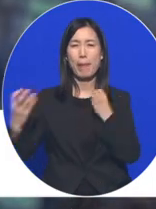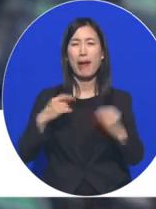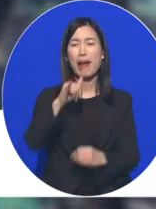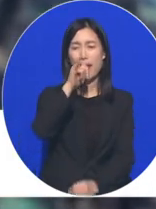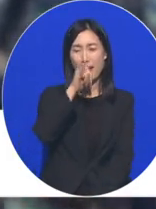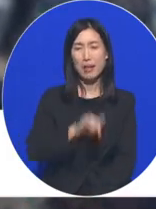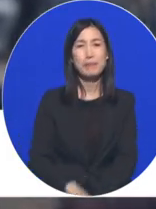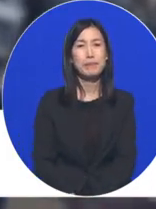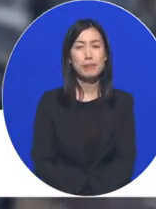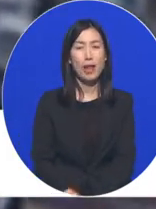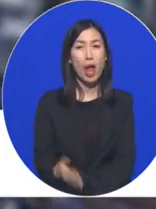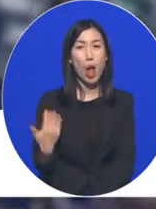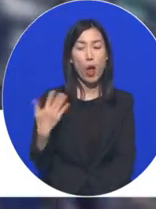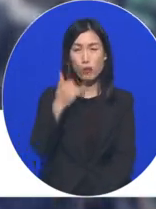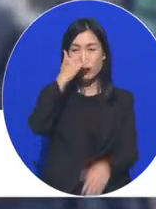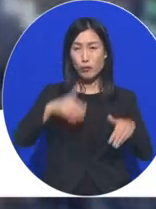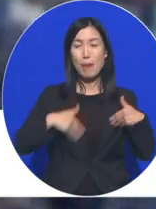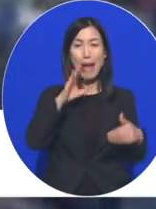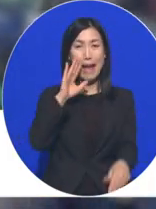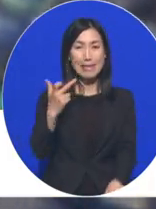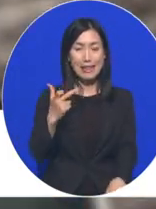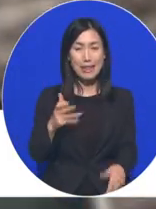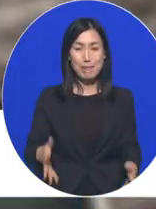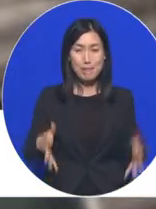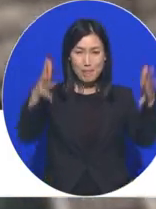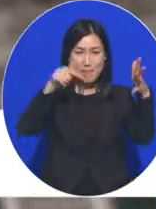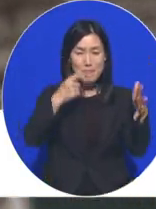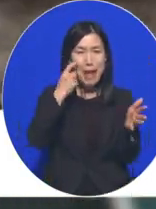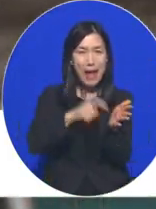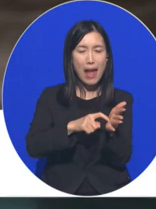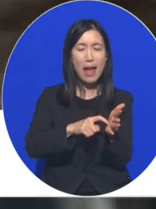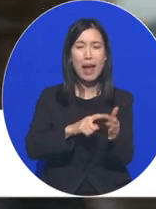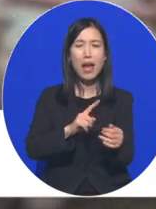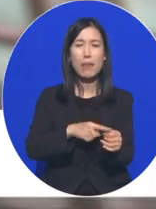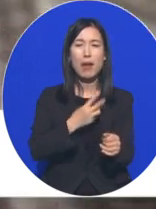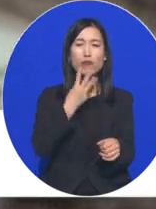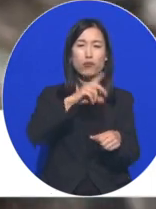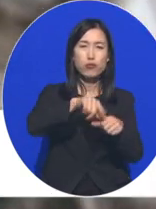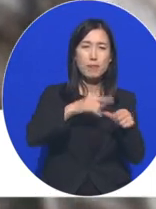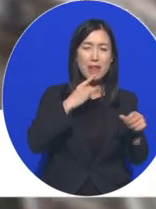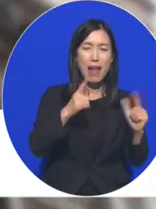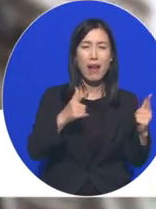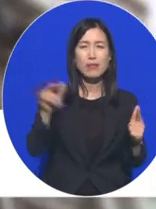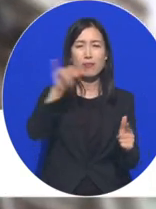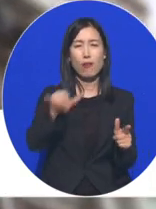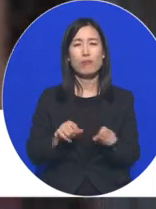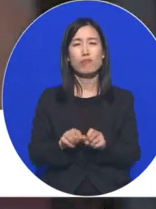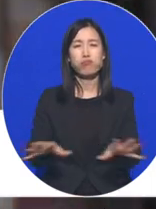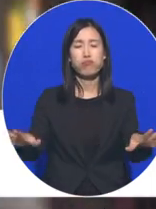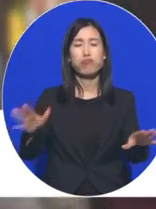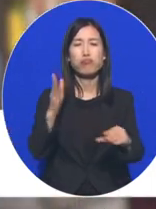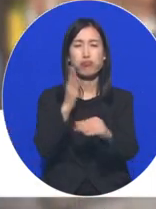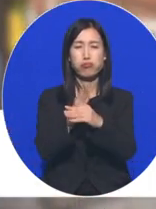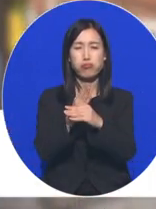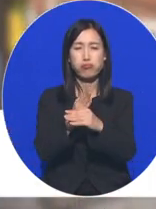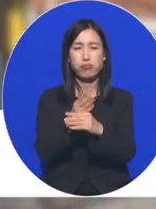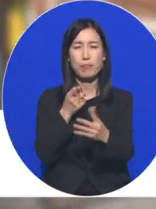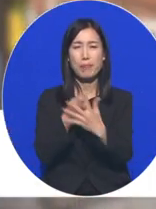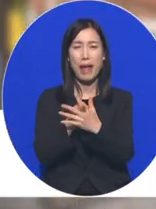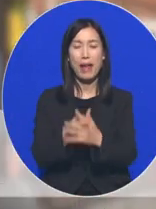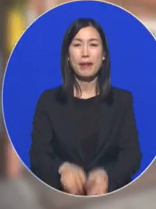남았습니다 최근 충남아산의 한 빌라에서 확인되면서 수도권을 중심으로 확산됐던 빈대가 전국으로